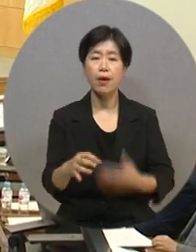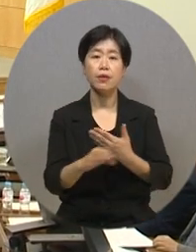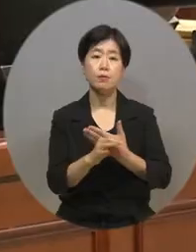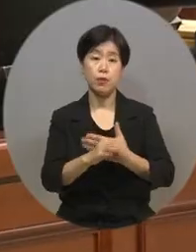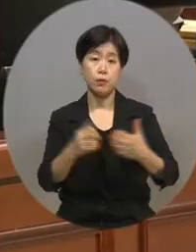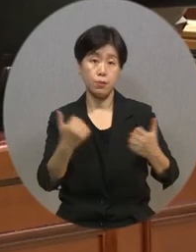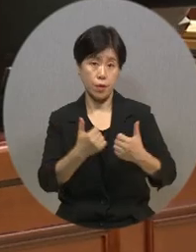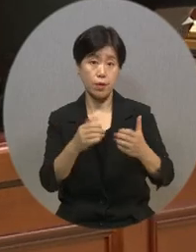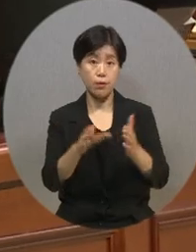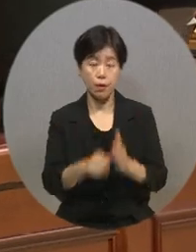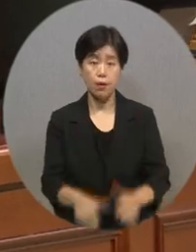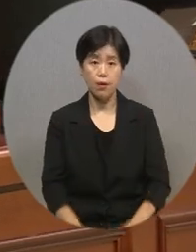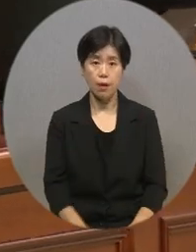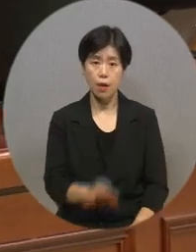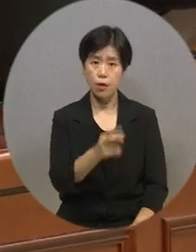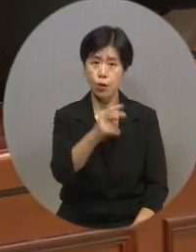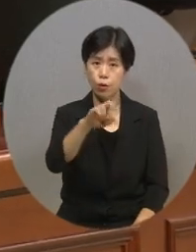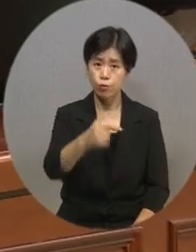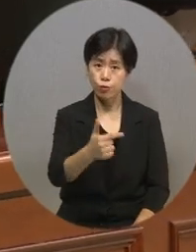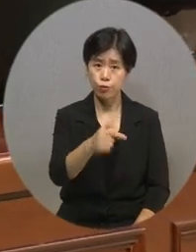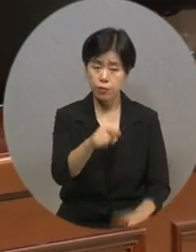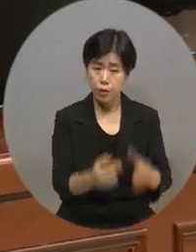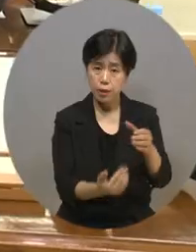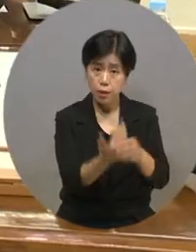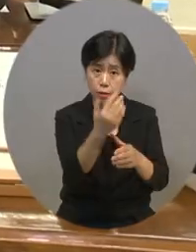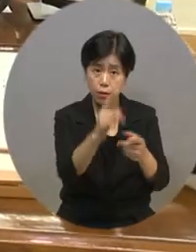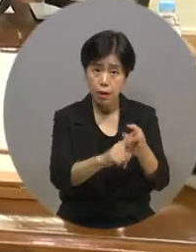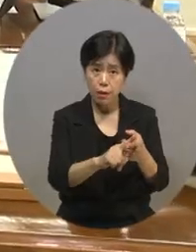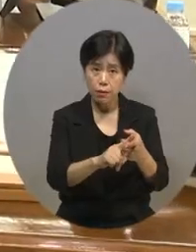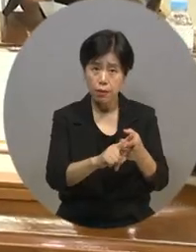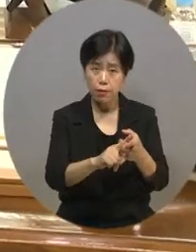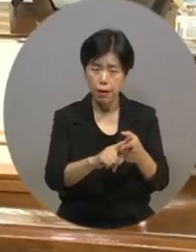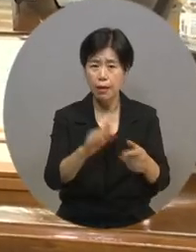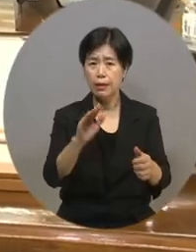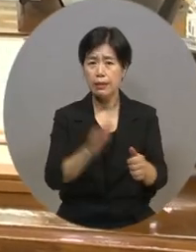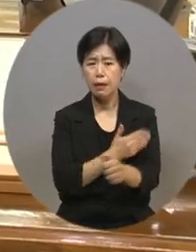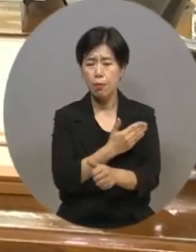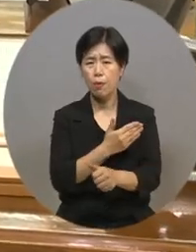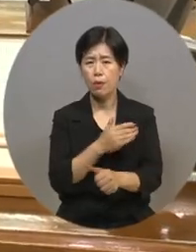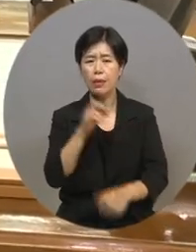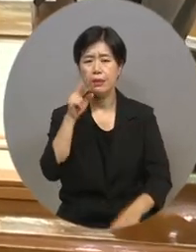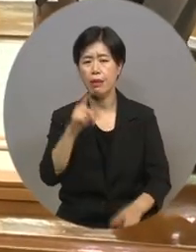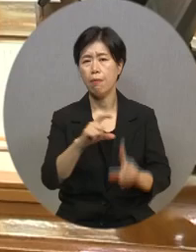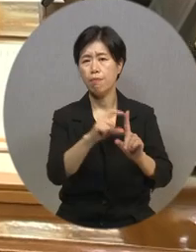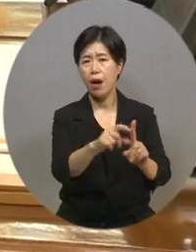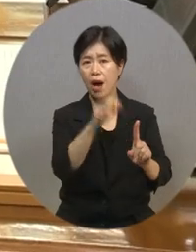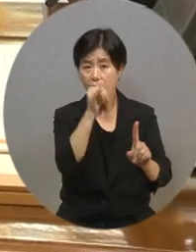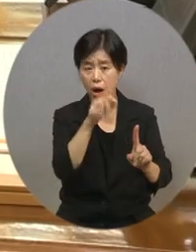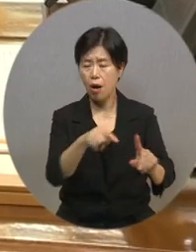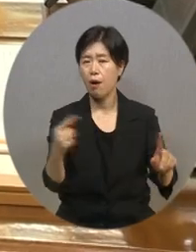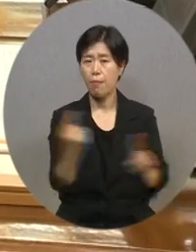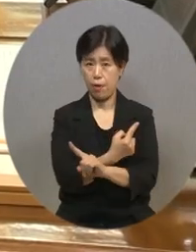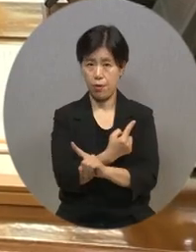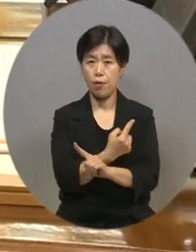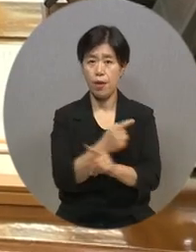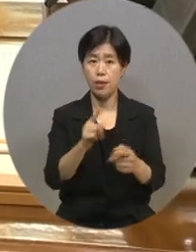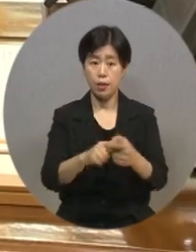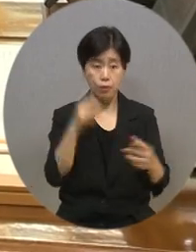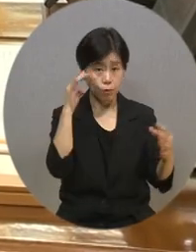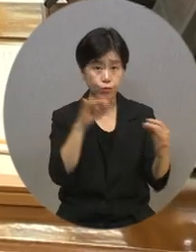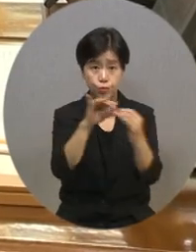본회의에서 여순 사건 왜곡 한국사 검정교과서 수정명령 촉구 건의안을